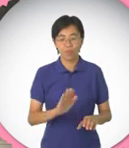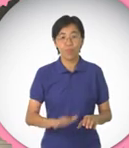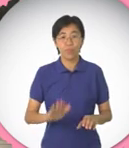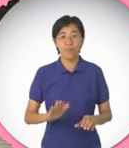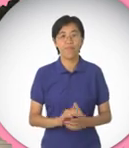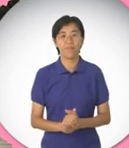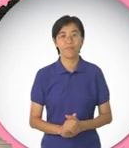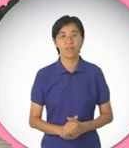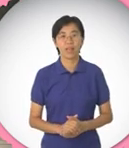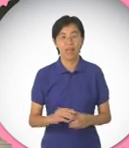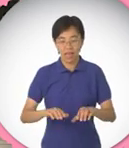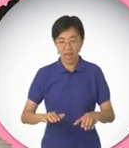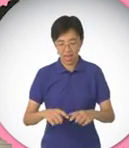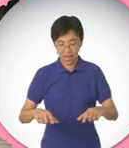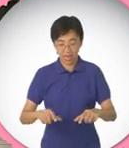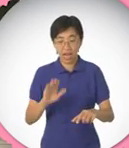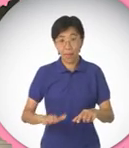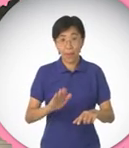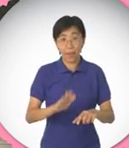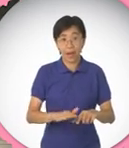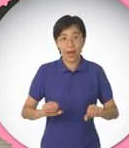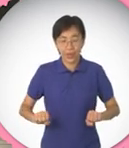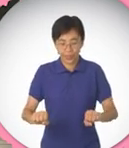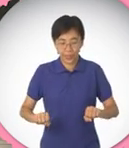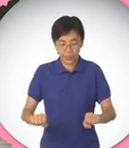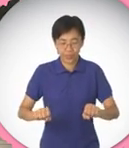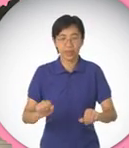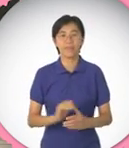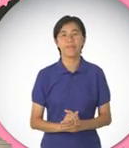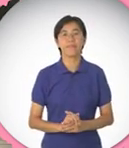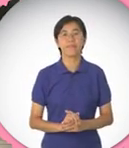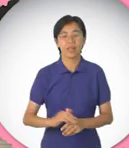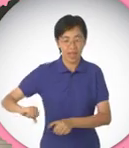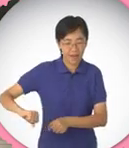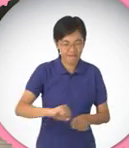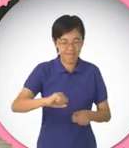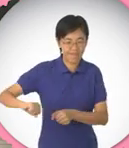ด้านหัวท้าย ด้านยาวใช่คือด้านยาวจันหลบให้เลยค่ะ